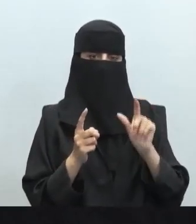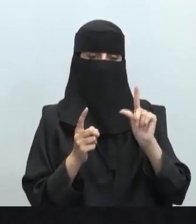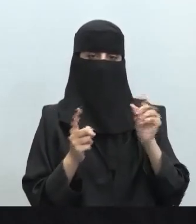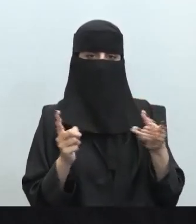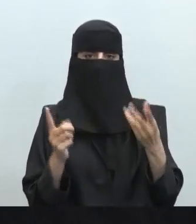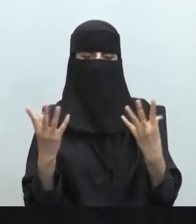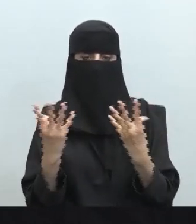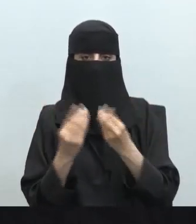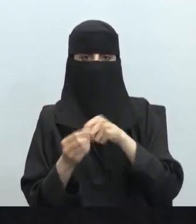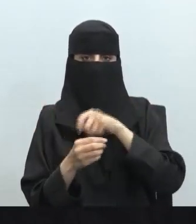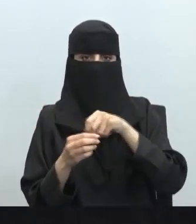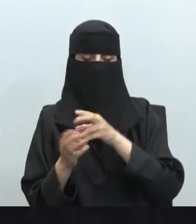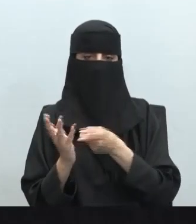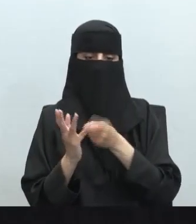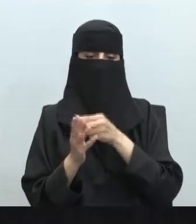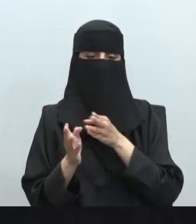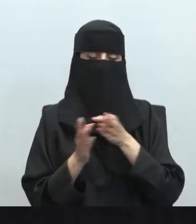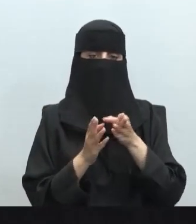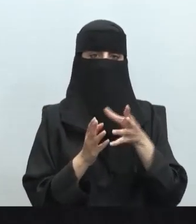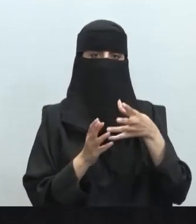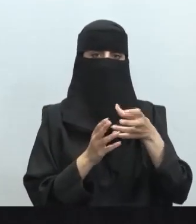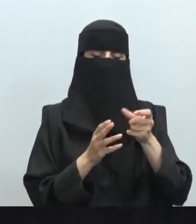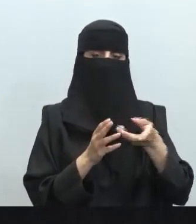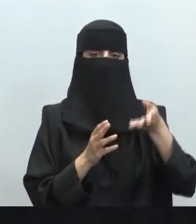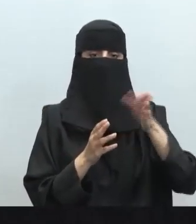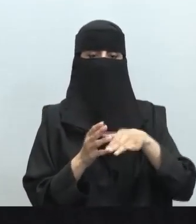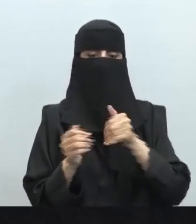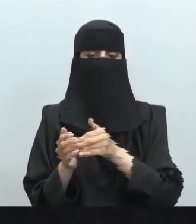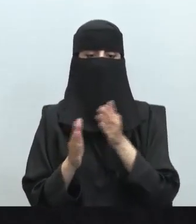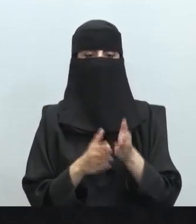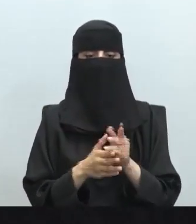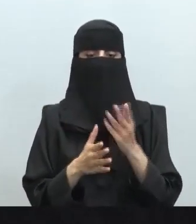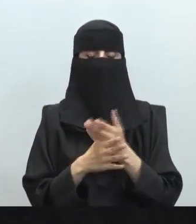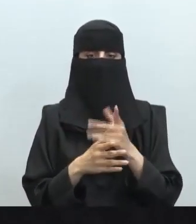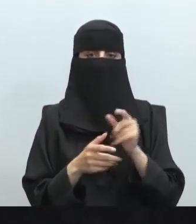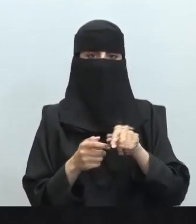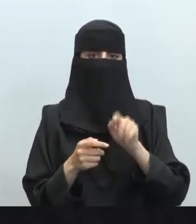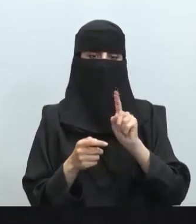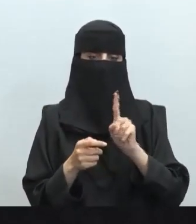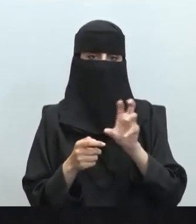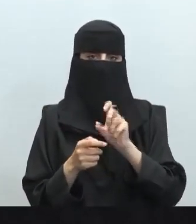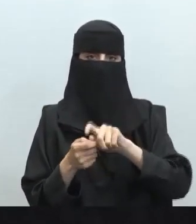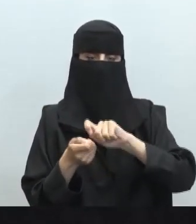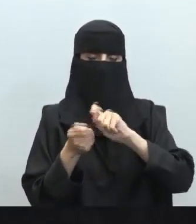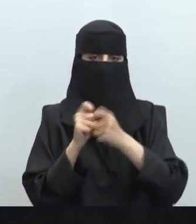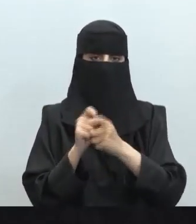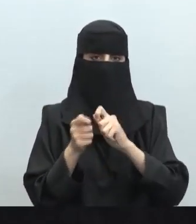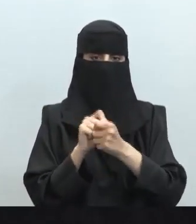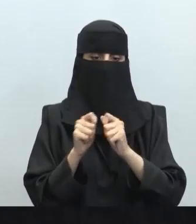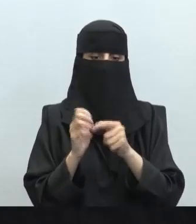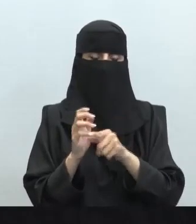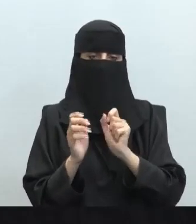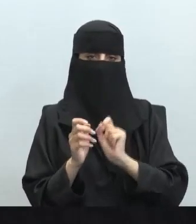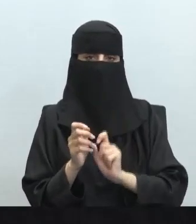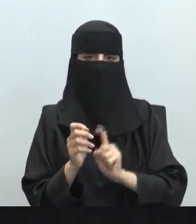شاهد ان هذا الفار مات ونلعب عالم استنتج ان البكتيريا ار تحولت من ار الى اس وهذا اولى